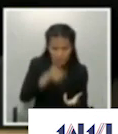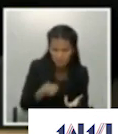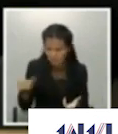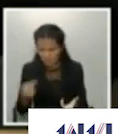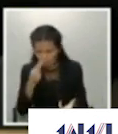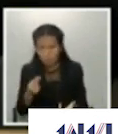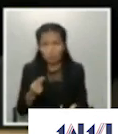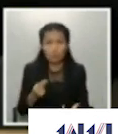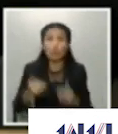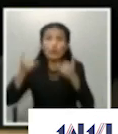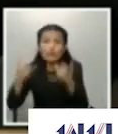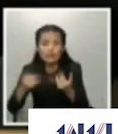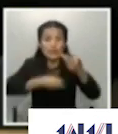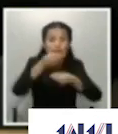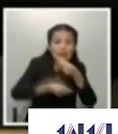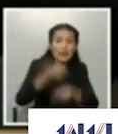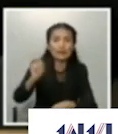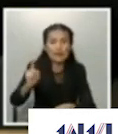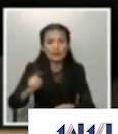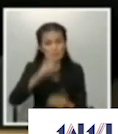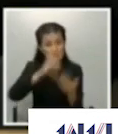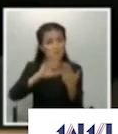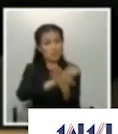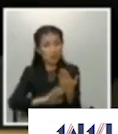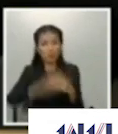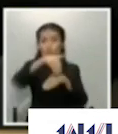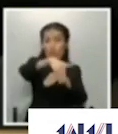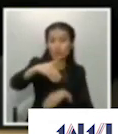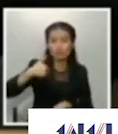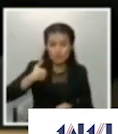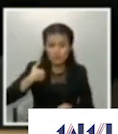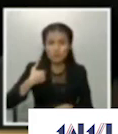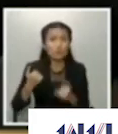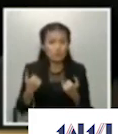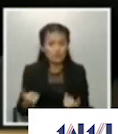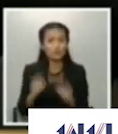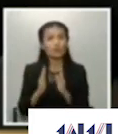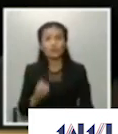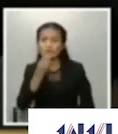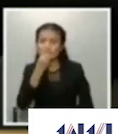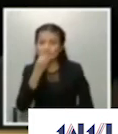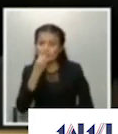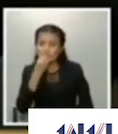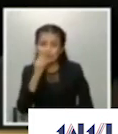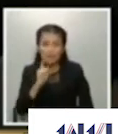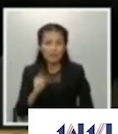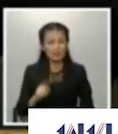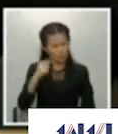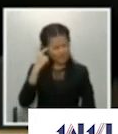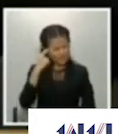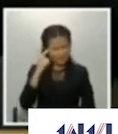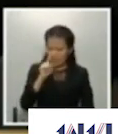อยู่ที่ไหนตลาดอยู่ภายในตลาดต่างประเทศวันนี้ผู้บริโภคก็ต้องคิดว่าเราต้องหาตล